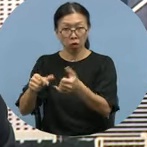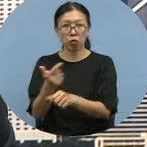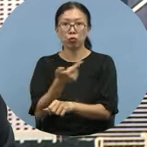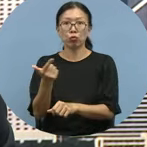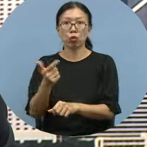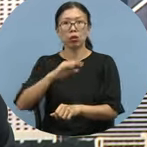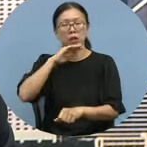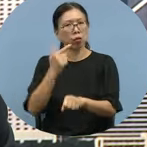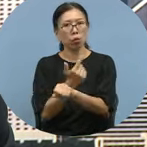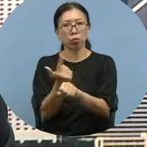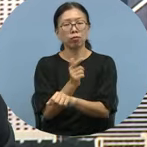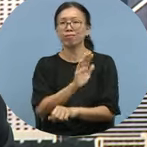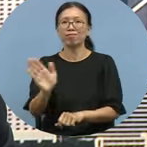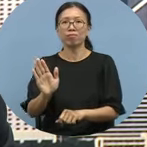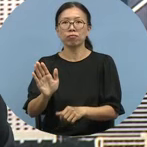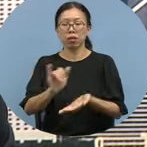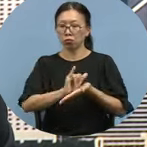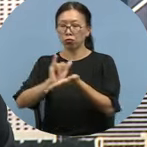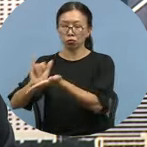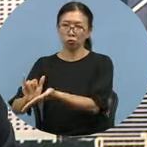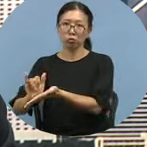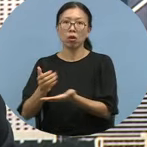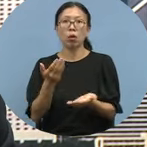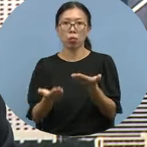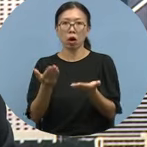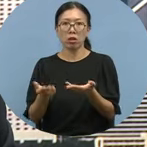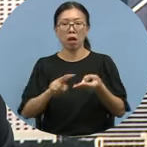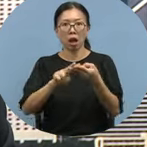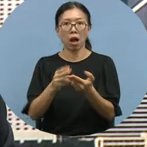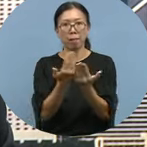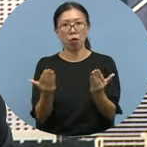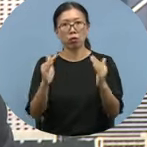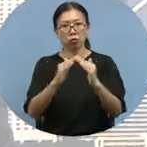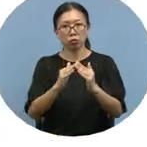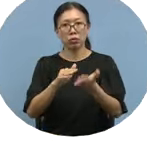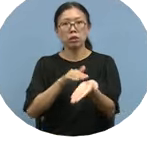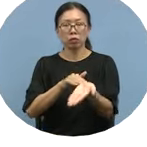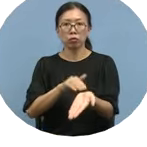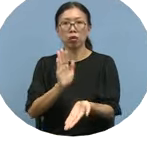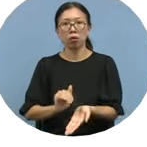都係唔使等好耐咧，其實已經可以安排到入院咧，或者去亞博館咧接受治療㗎啦。